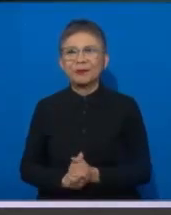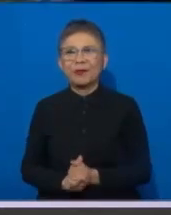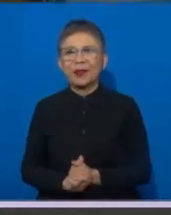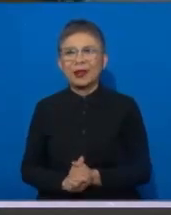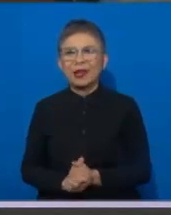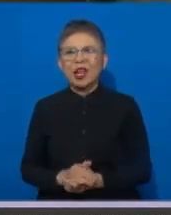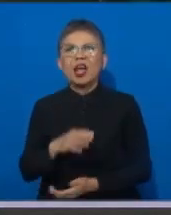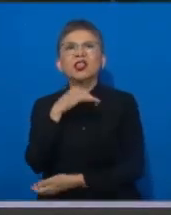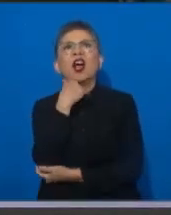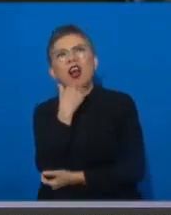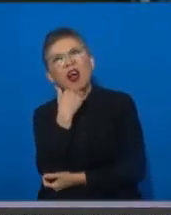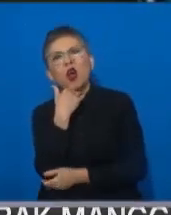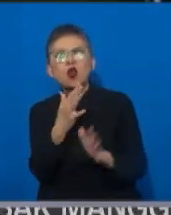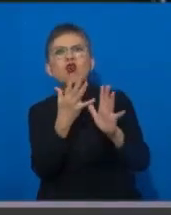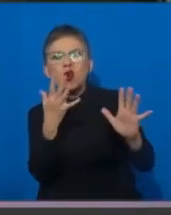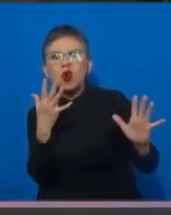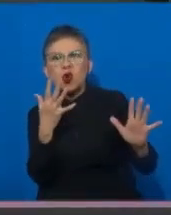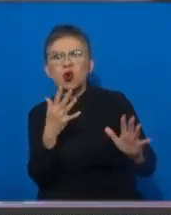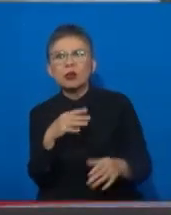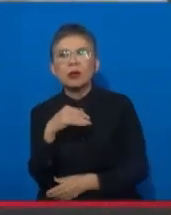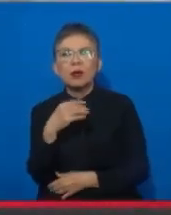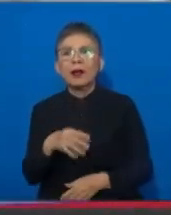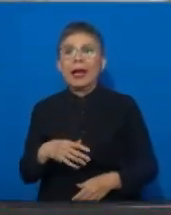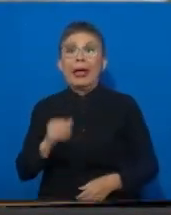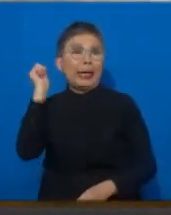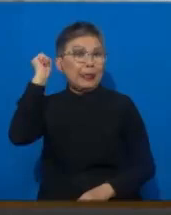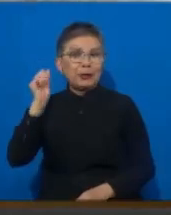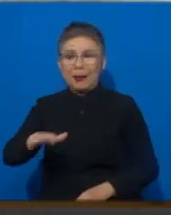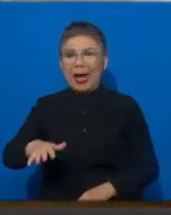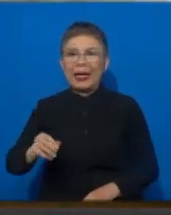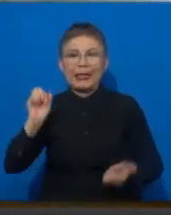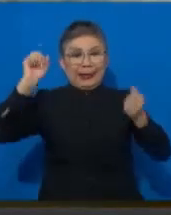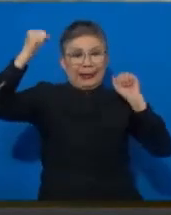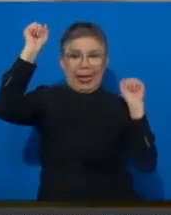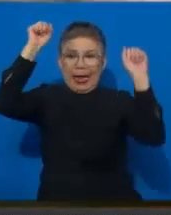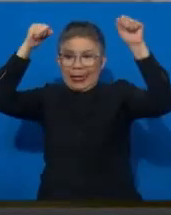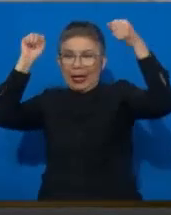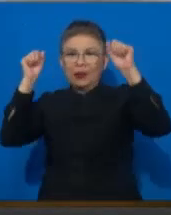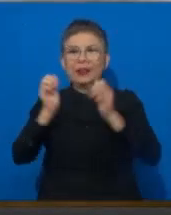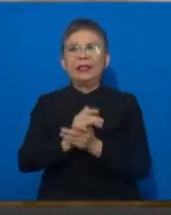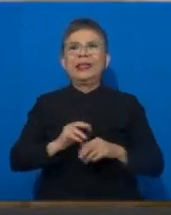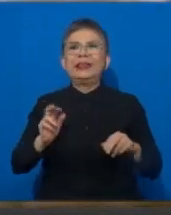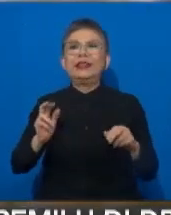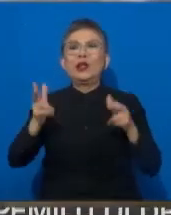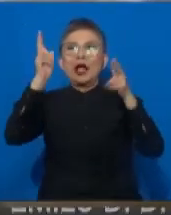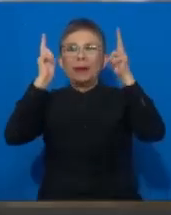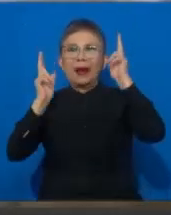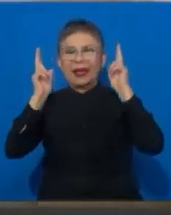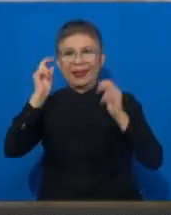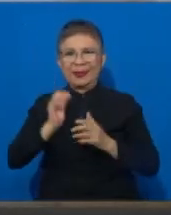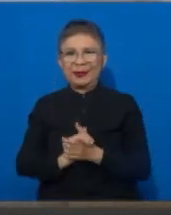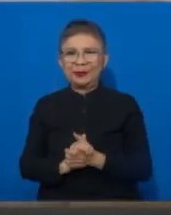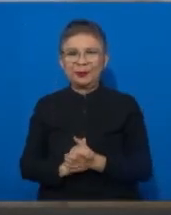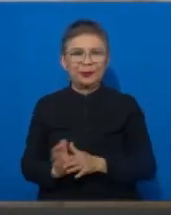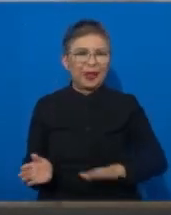Berikutnya, jenuh menunggu antrean seorang mama berjoget dangdut koplo bersama seorang bocah saat antre beras di Lombok, Nusa Tenggara Barat. Sementara itu, operasi pasar